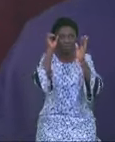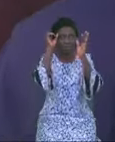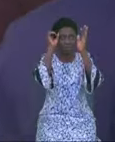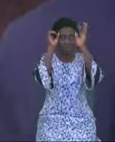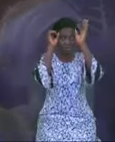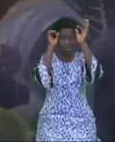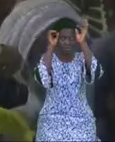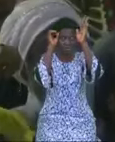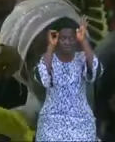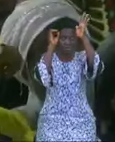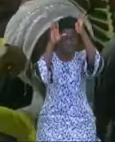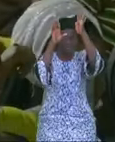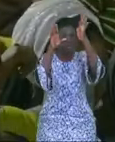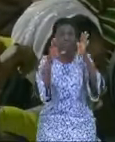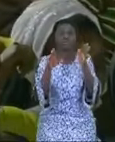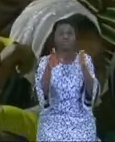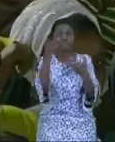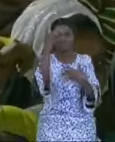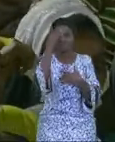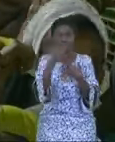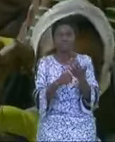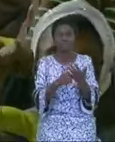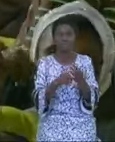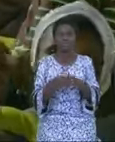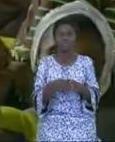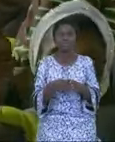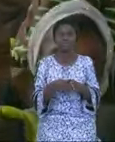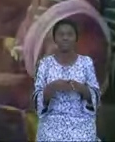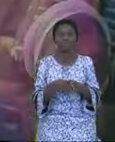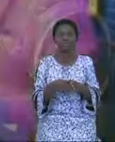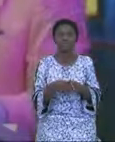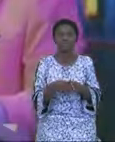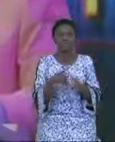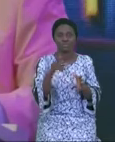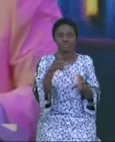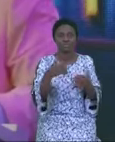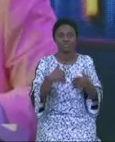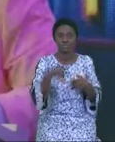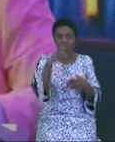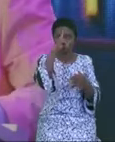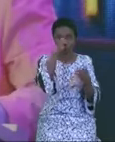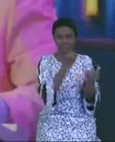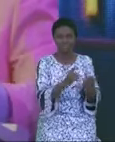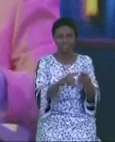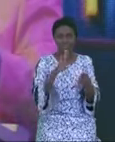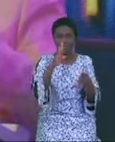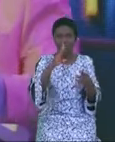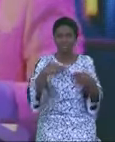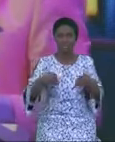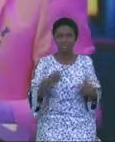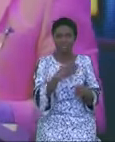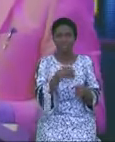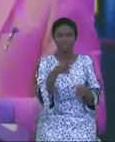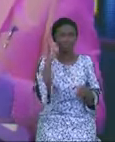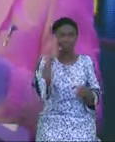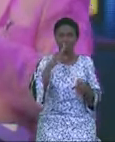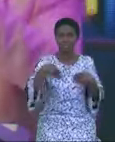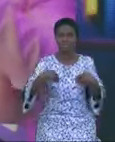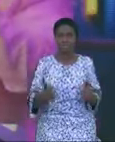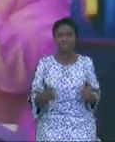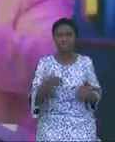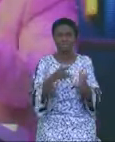quand vous préparez vous avez la foi porte guérir vous serez guéri au nom de Jésus mais